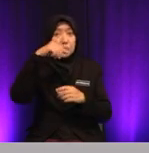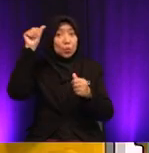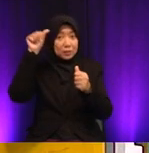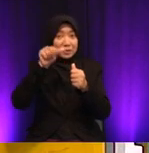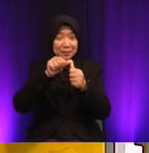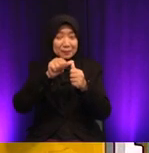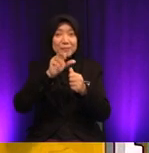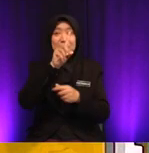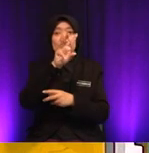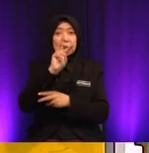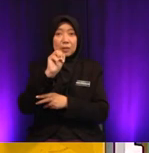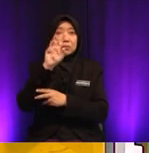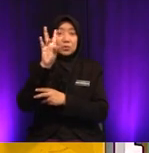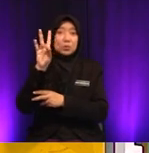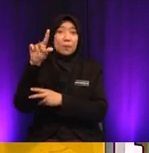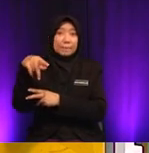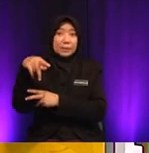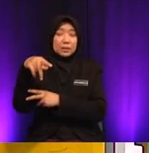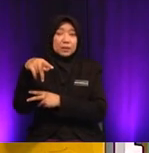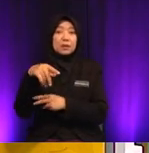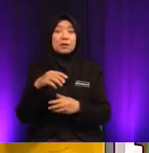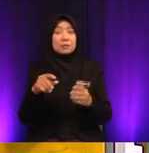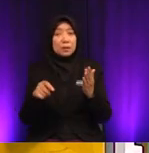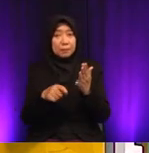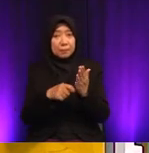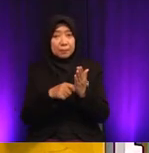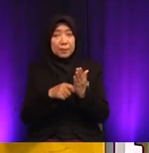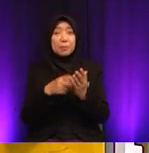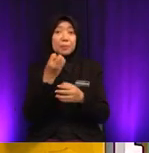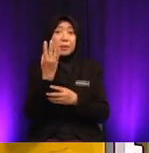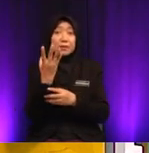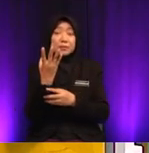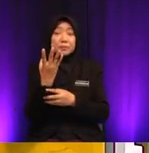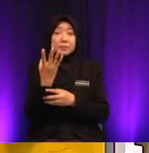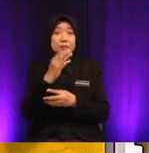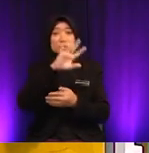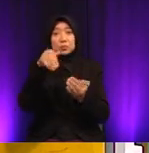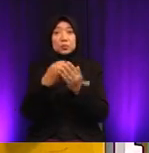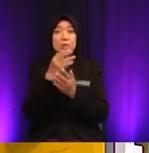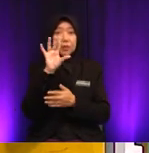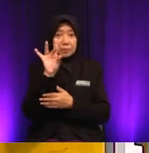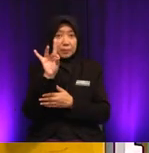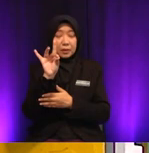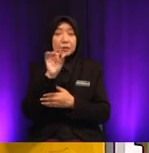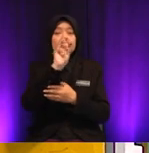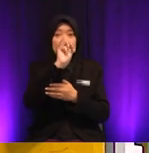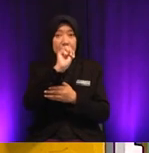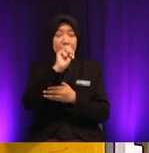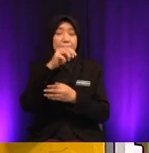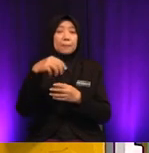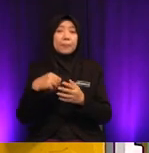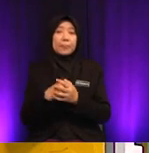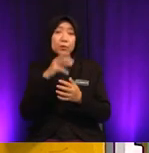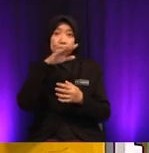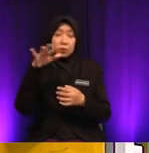RTV berarti Satu tambah tujuh berapa jadi m itu merujuk kepada huruf M lah itu